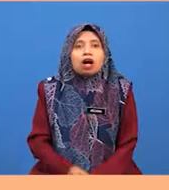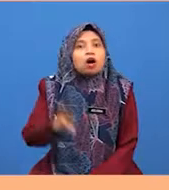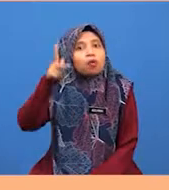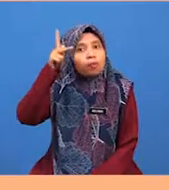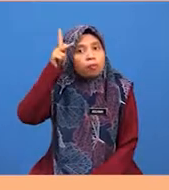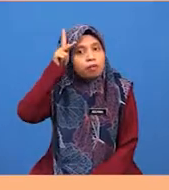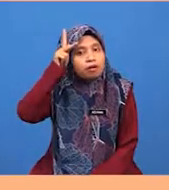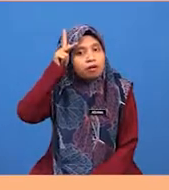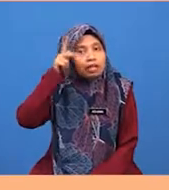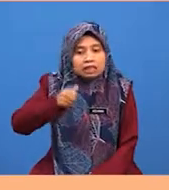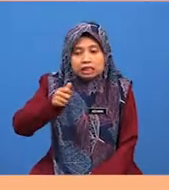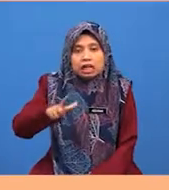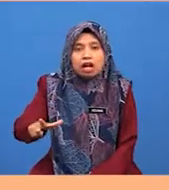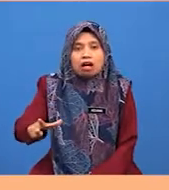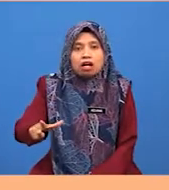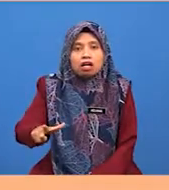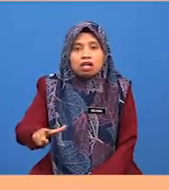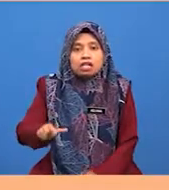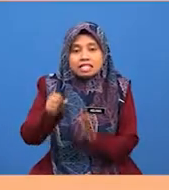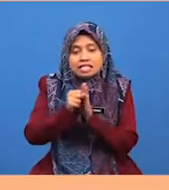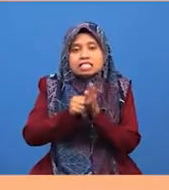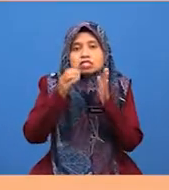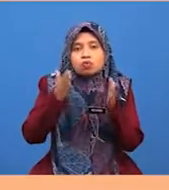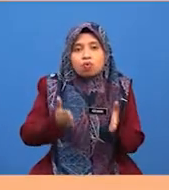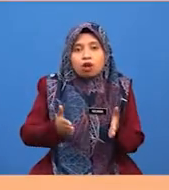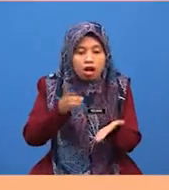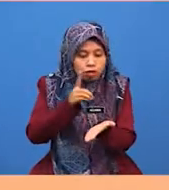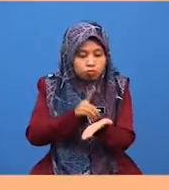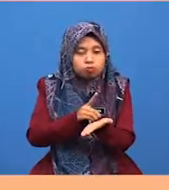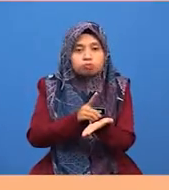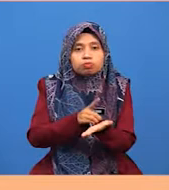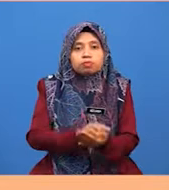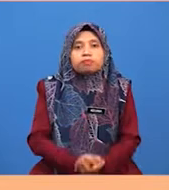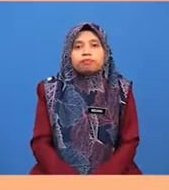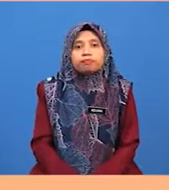Kumar ialah seorang doktor.